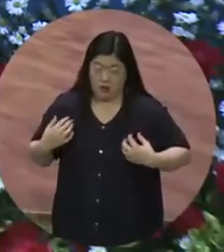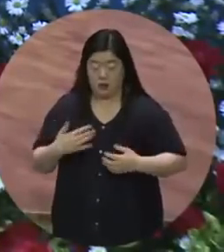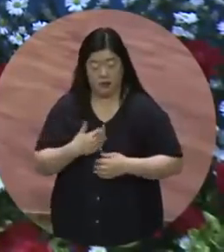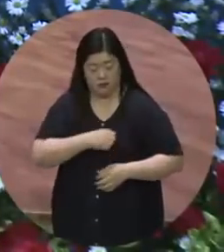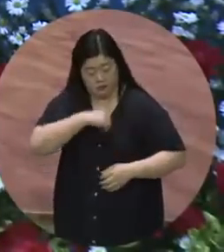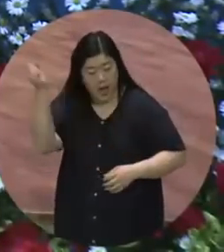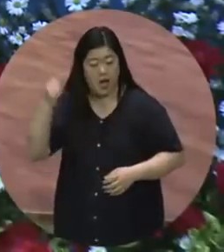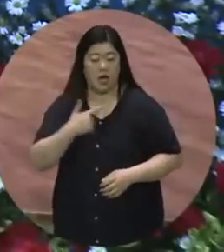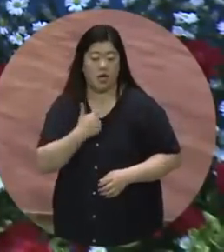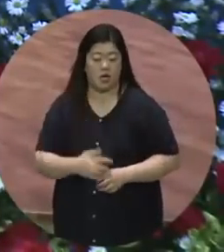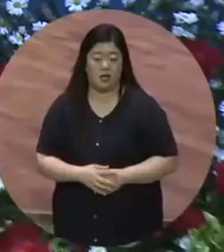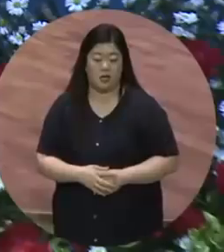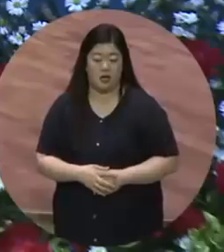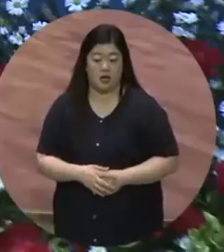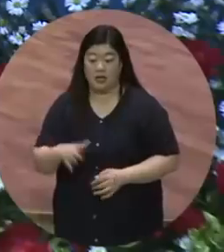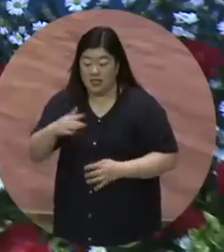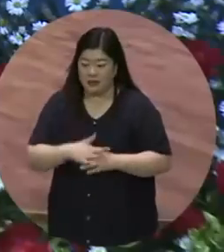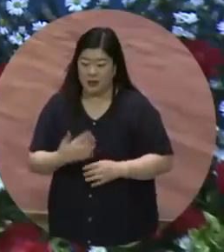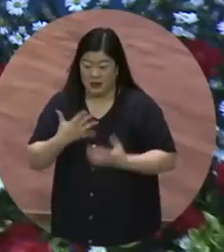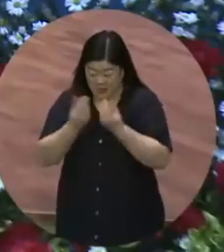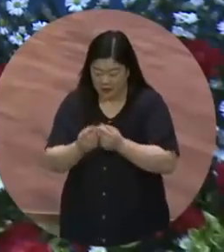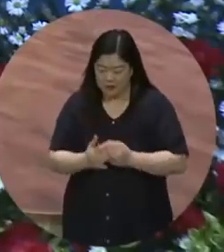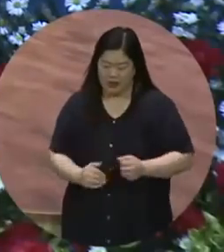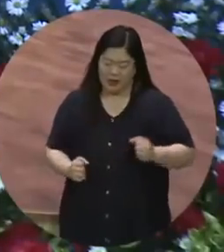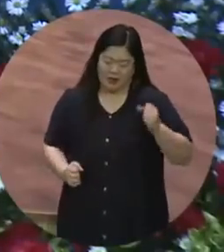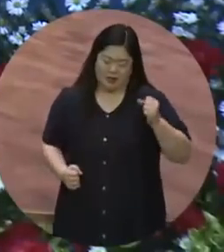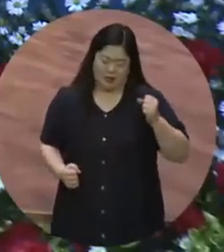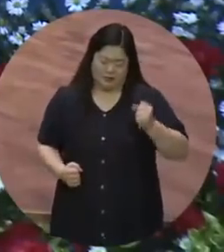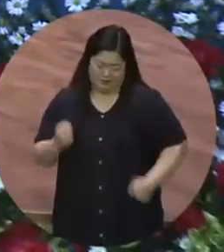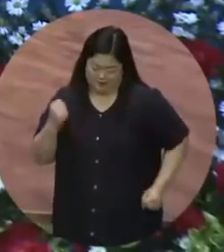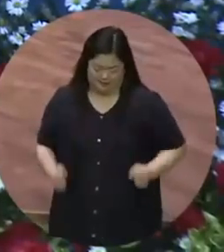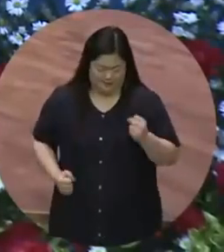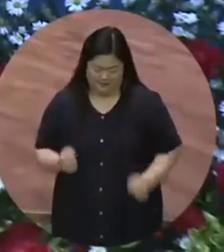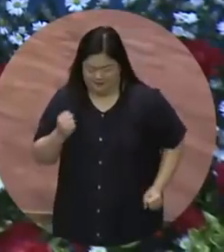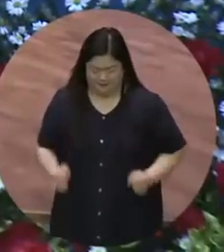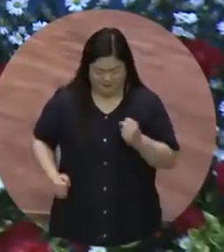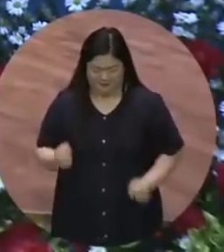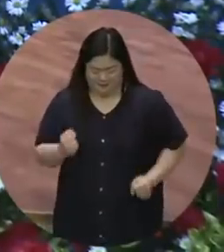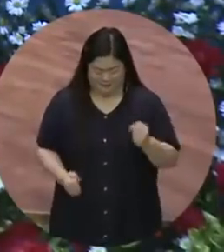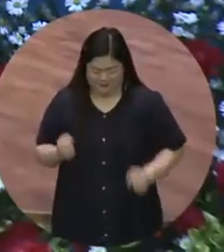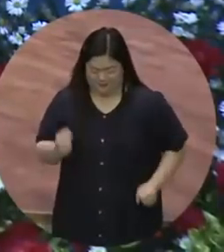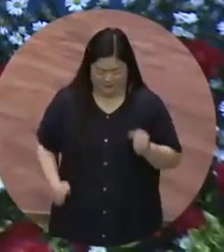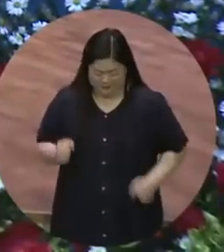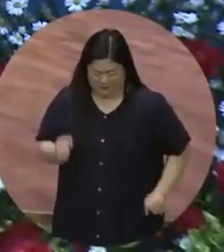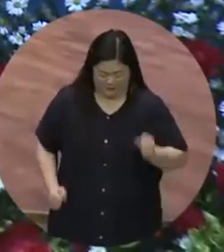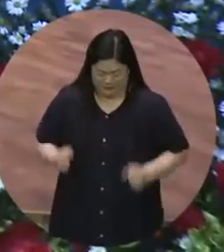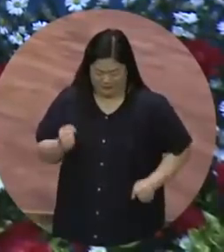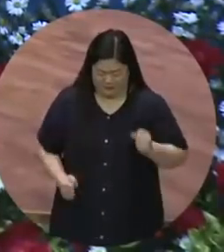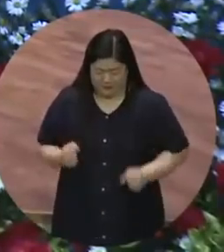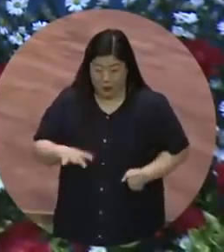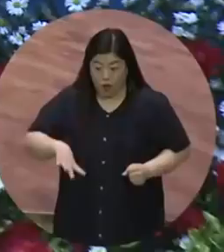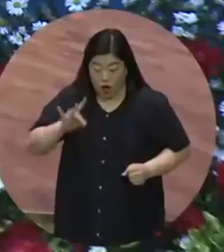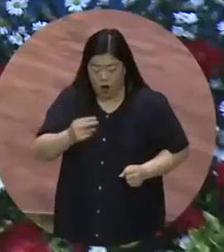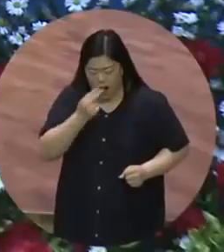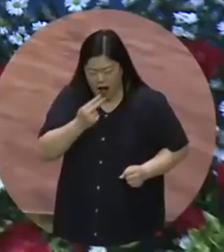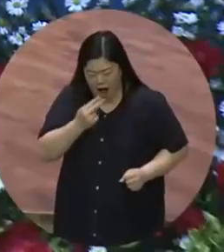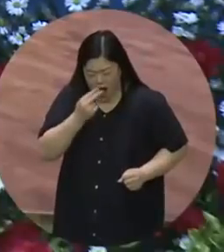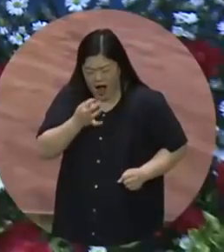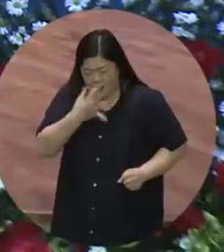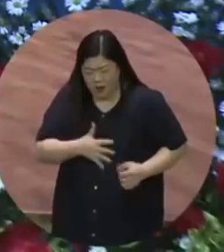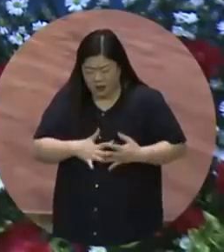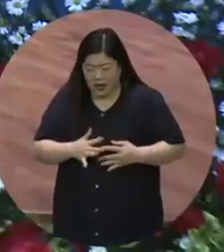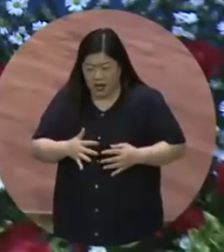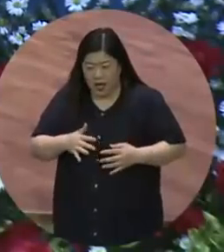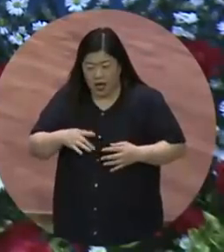연습을 많이 하고 뛰는데도 딱 뛰다 보면 한 몇 킬로 뛰다 보면 심장이 찢어지는 것 같아요. 막 아파.